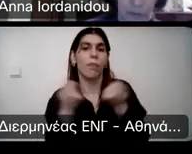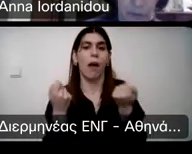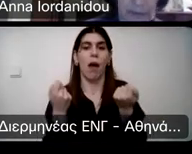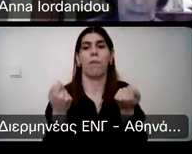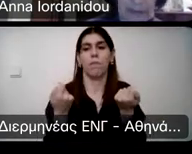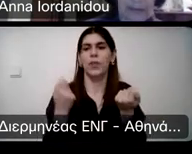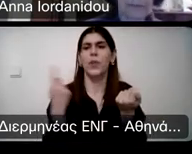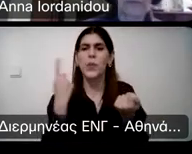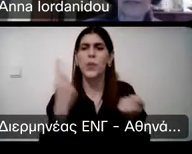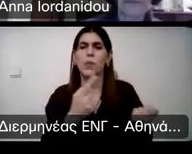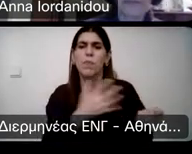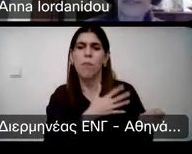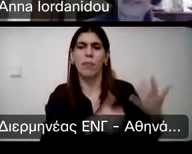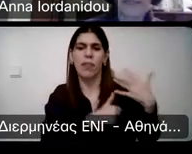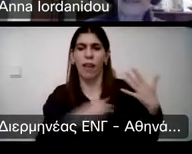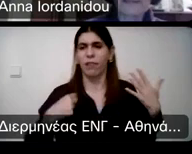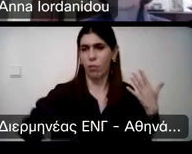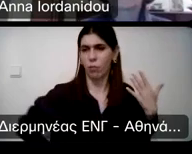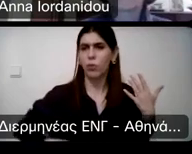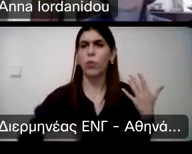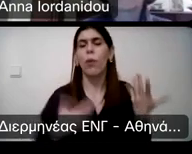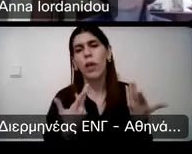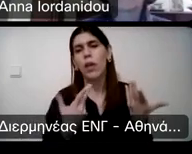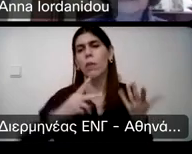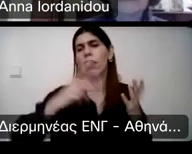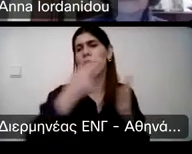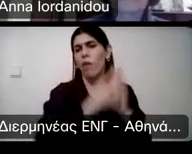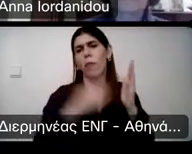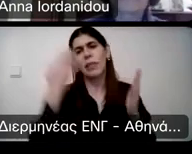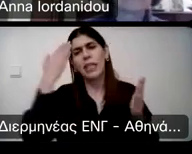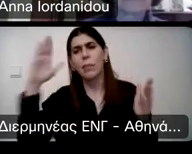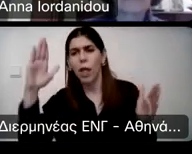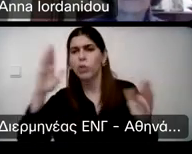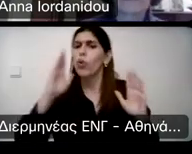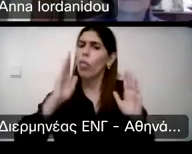του Δημοτικού και στη δευτεροβάθμια, θα μπορούσε